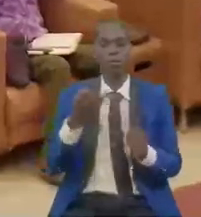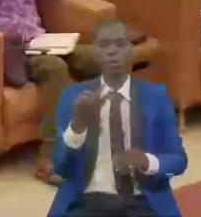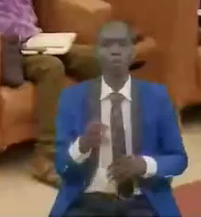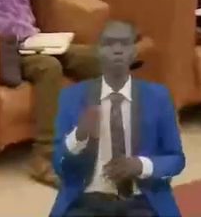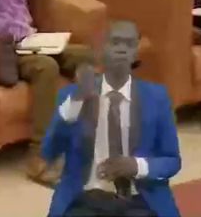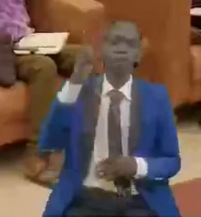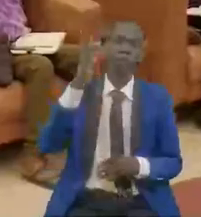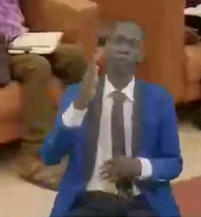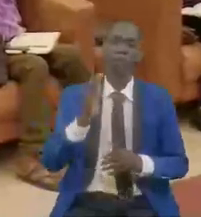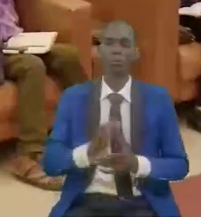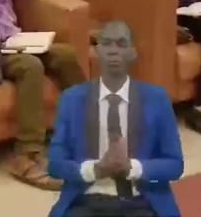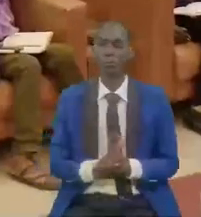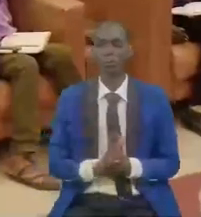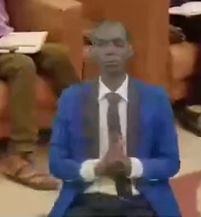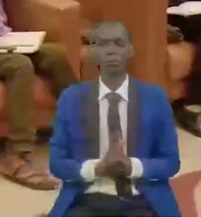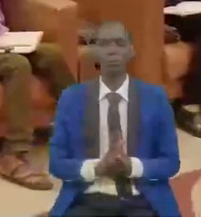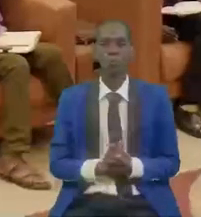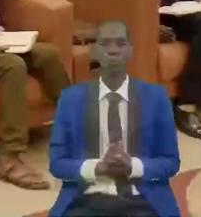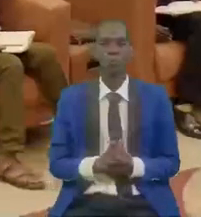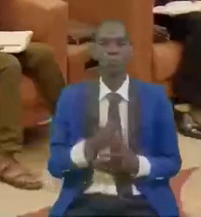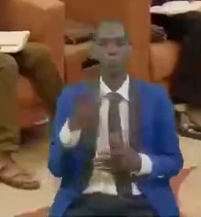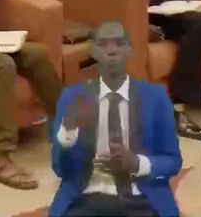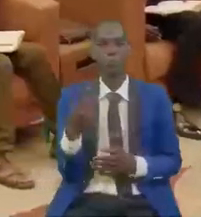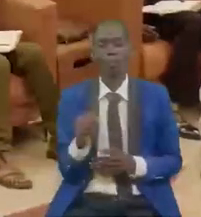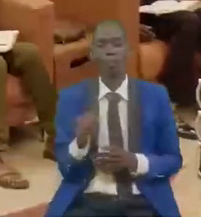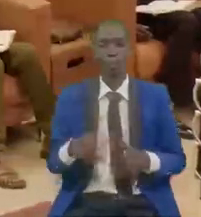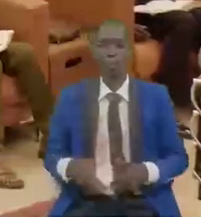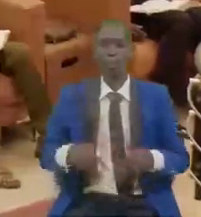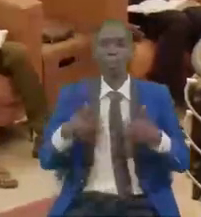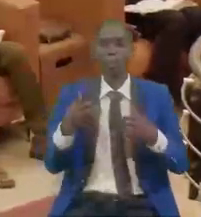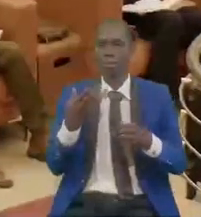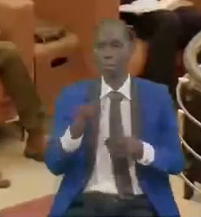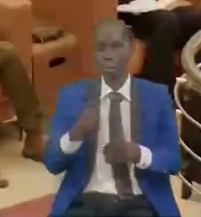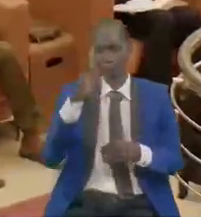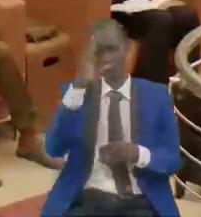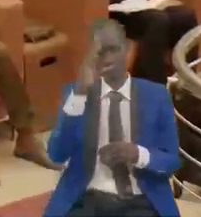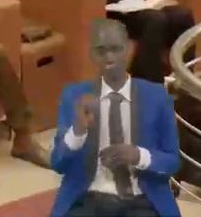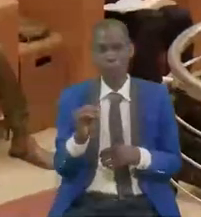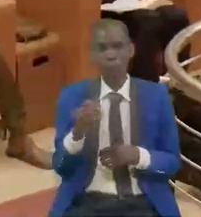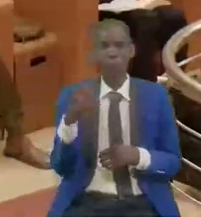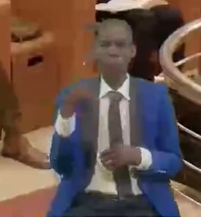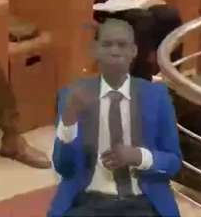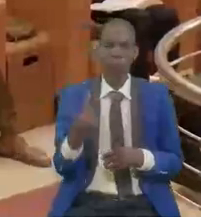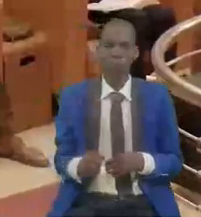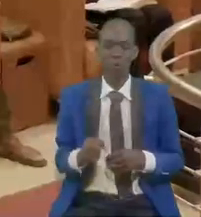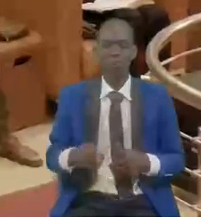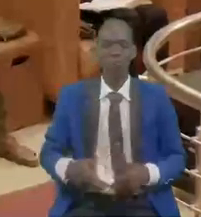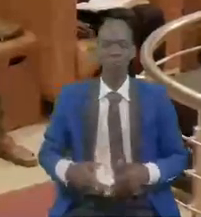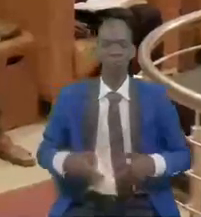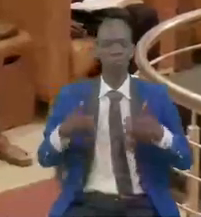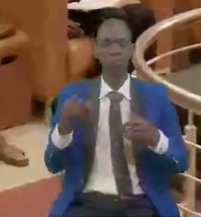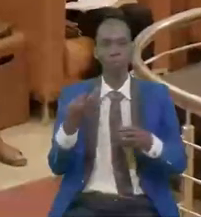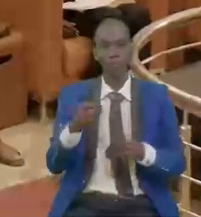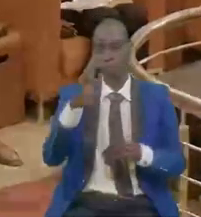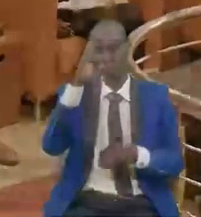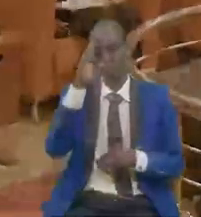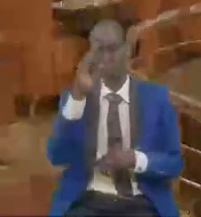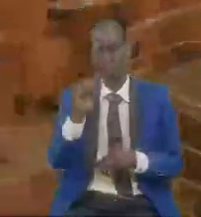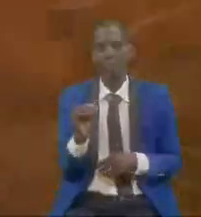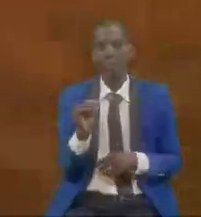la justice de Dieu. La colère de l'homme, l'indignation de l'homme,